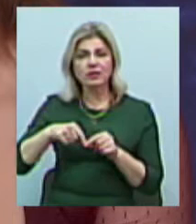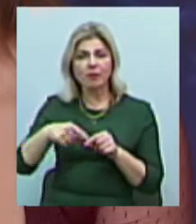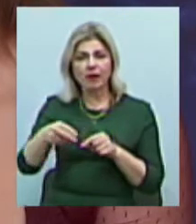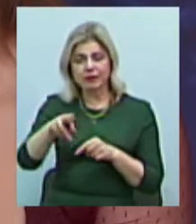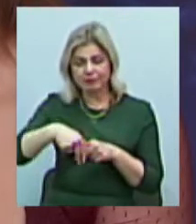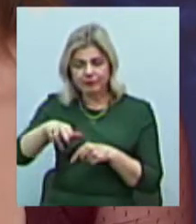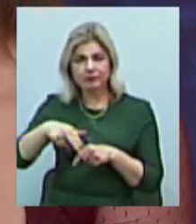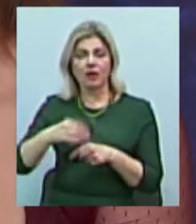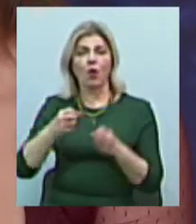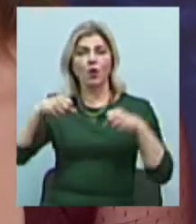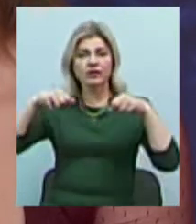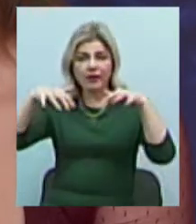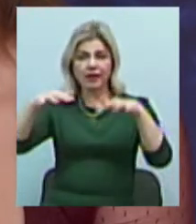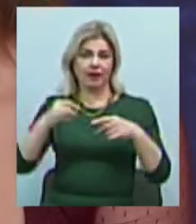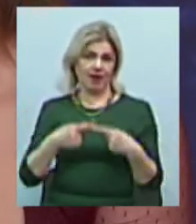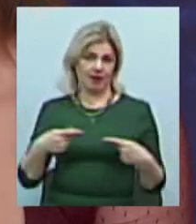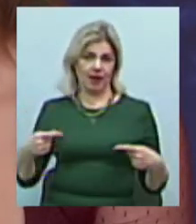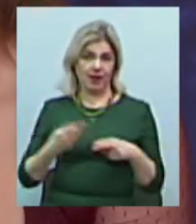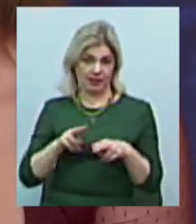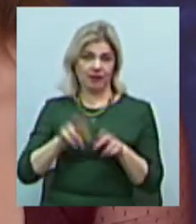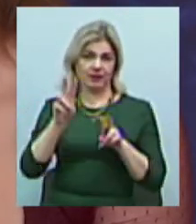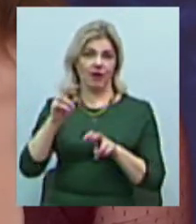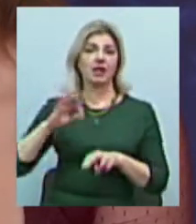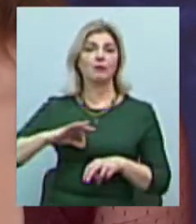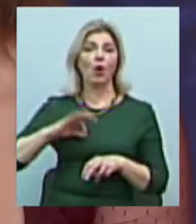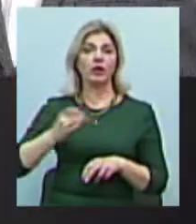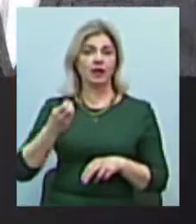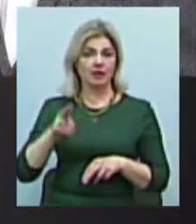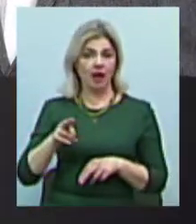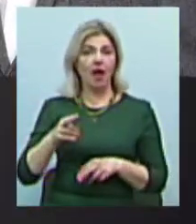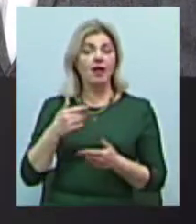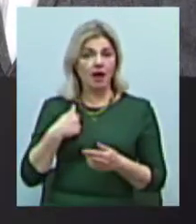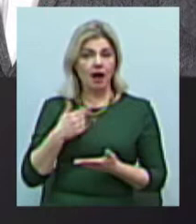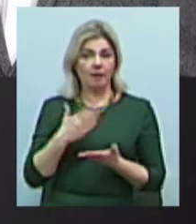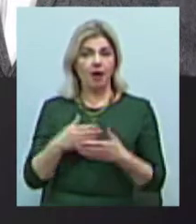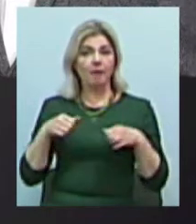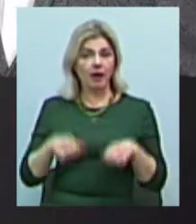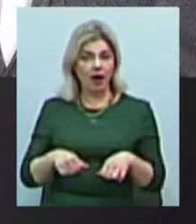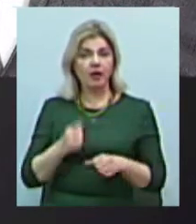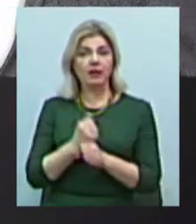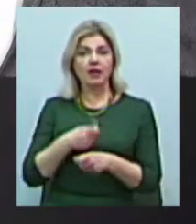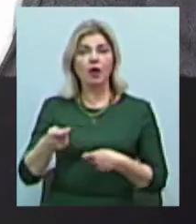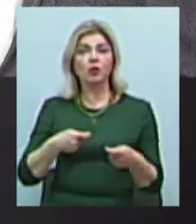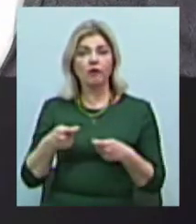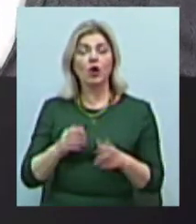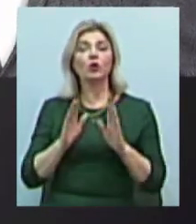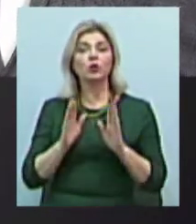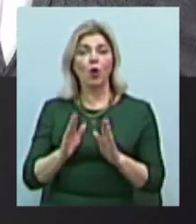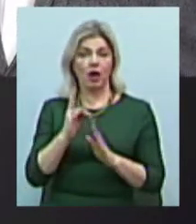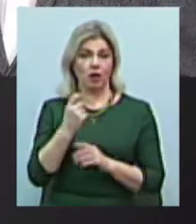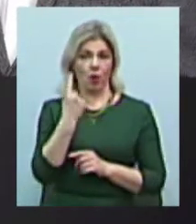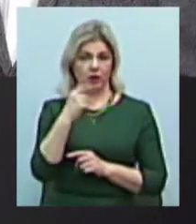горизонтально-вертикальна, освітлення і так далі, і так далі. Так от, експлуатацію я маю право проводити тендери тільки на один рік.